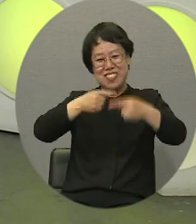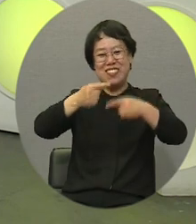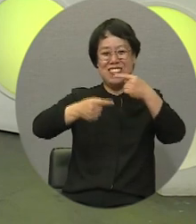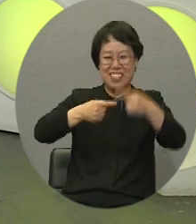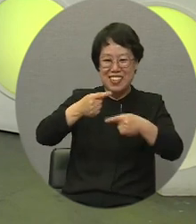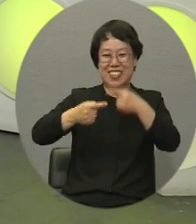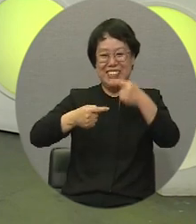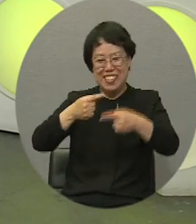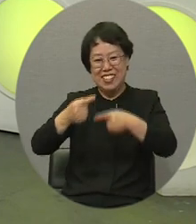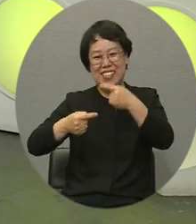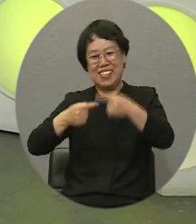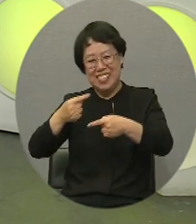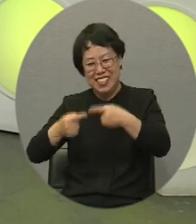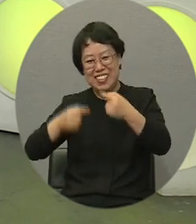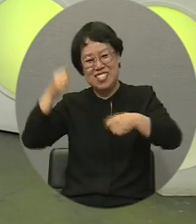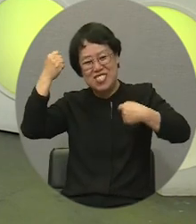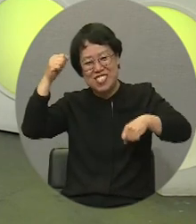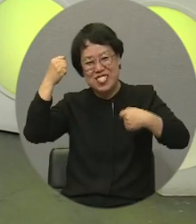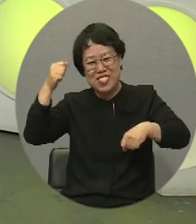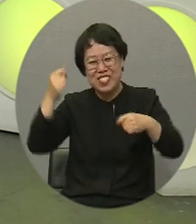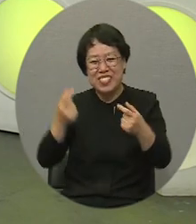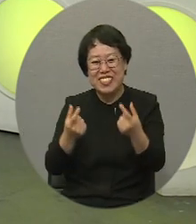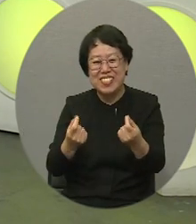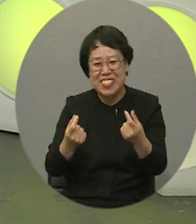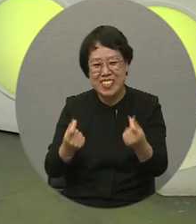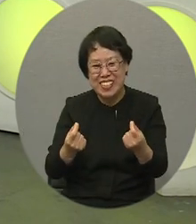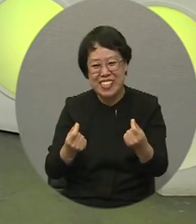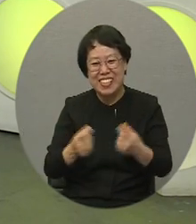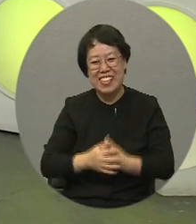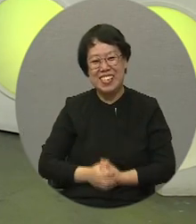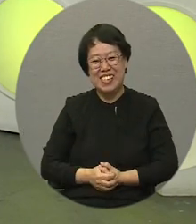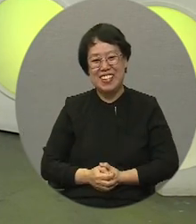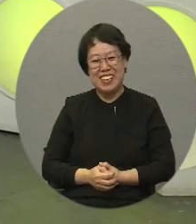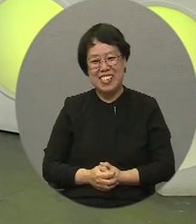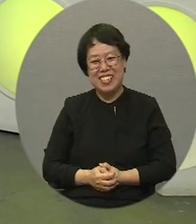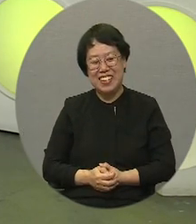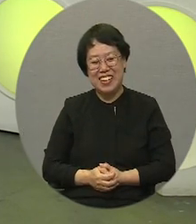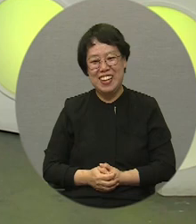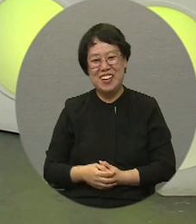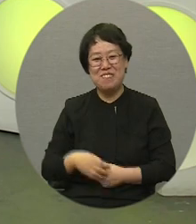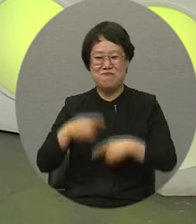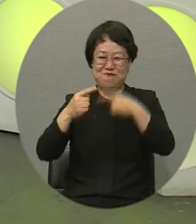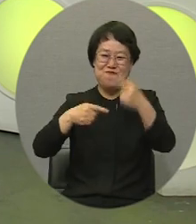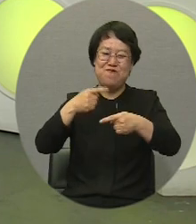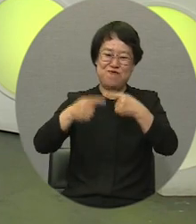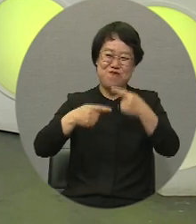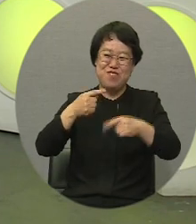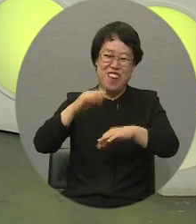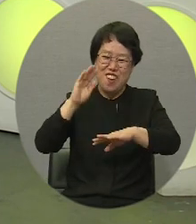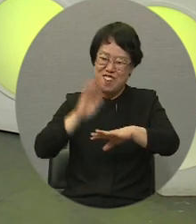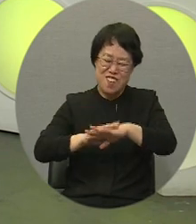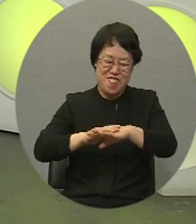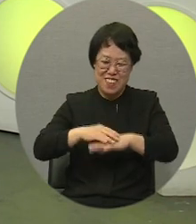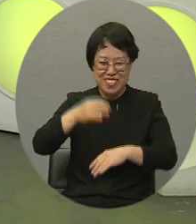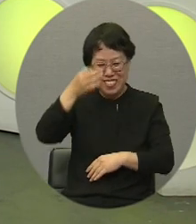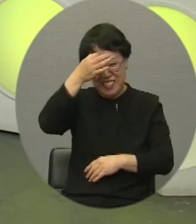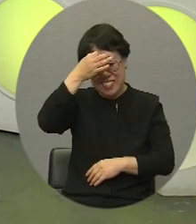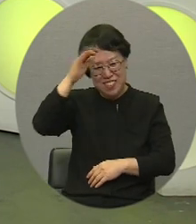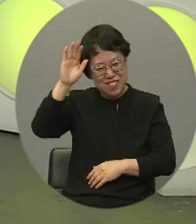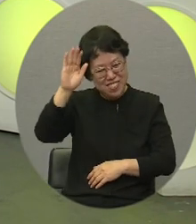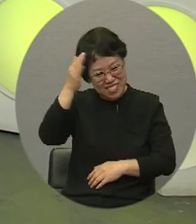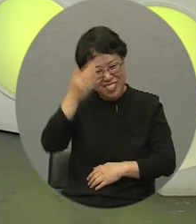음악이에요. 음악이에요. 손으로 전부 음악까지 네, 하시더라고 네. 이렇게 네. 노래를 하시는 거예요 손으로. 네. 네. 아니, 선생님 아주 아까